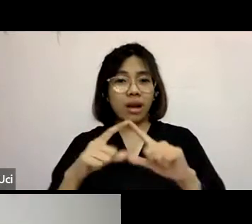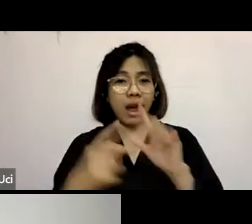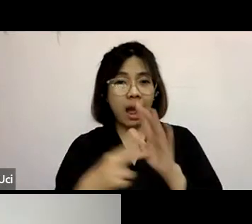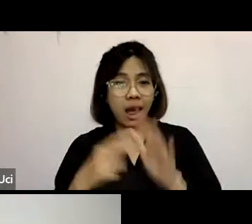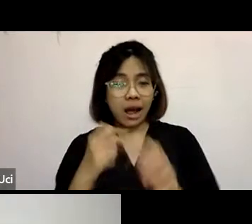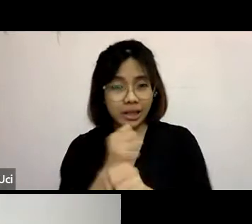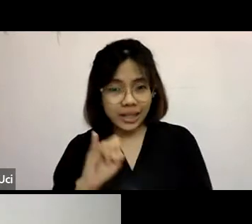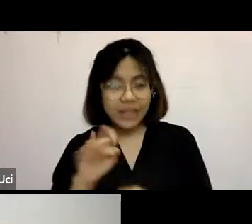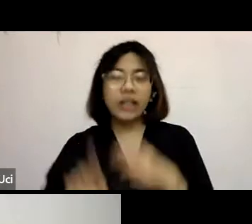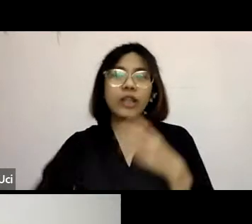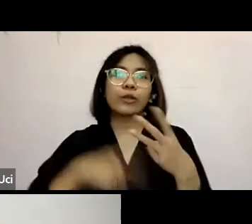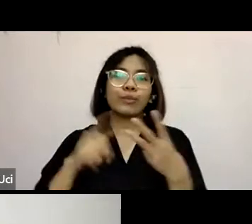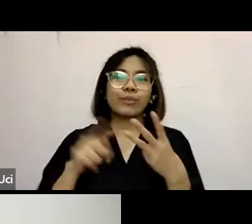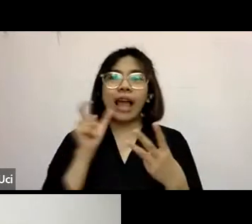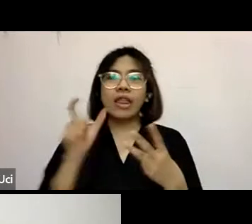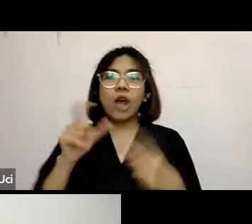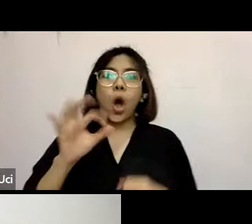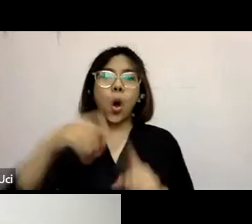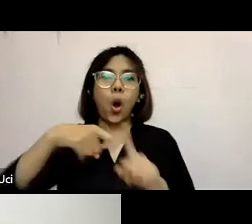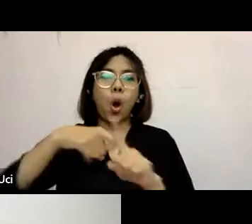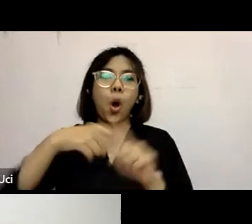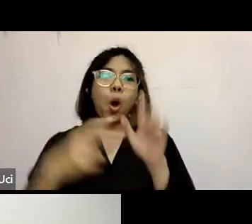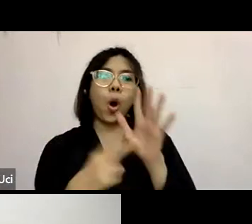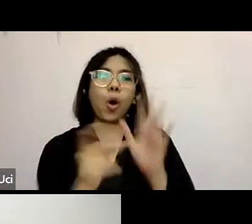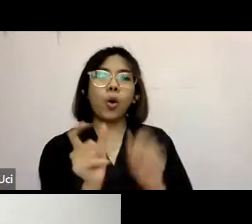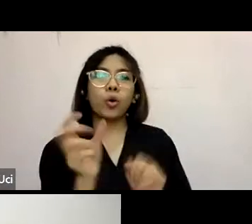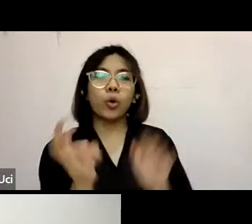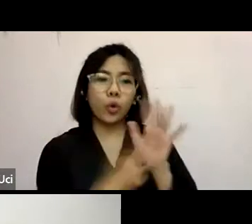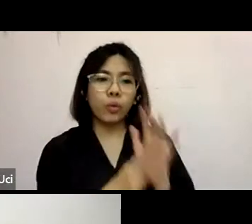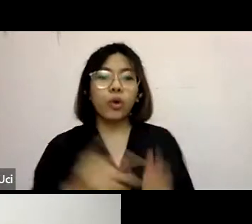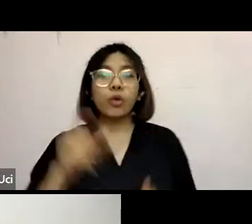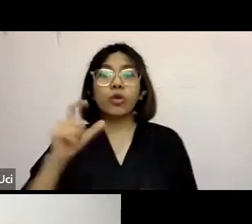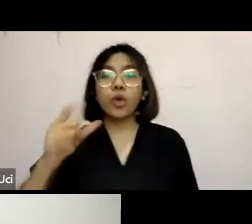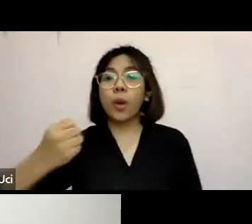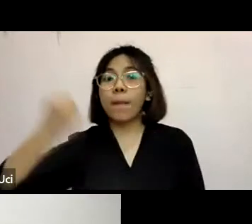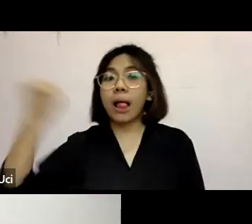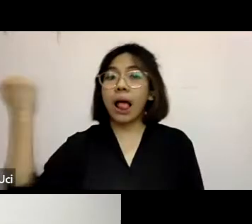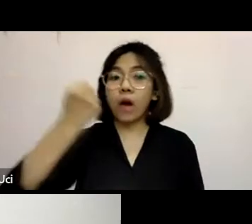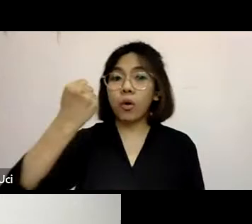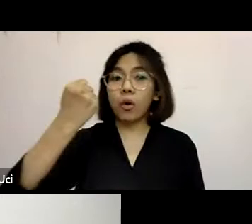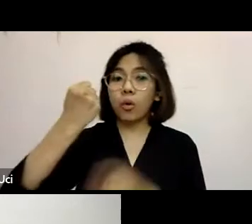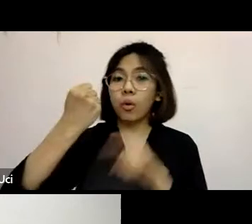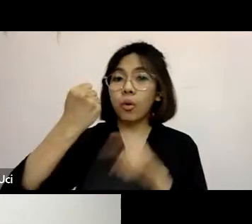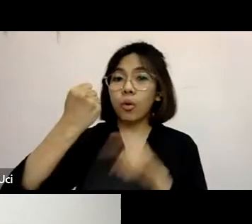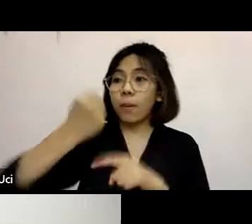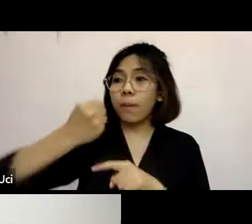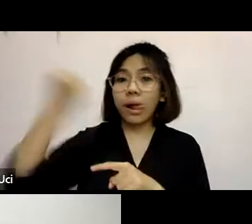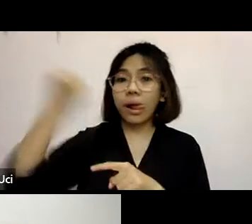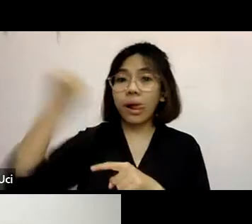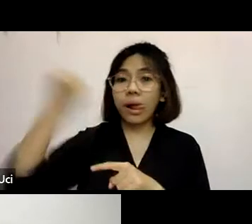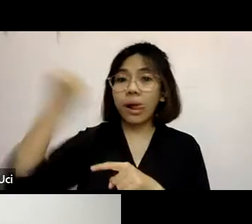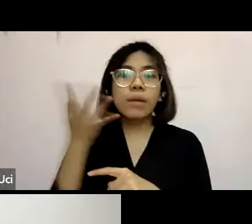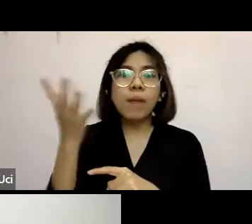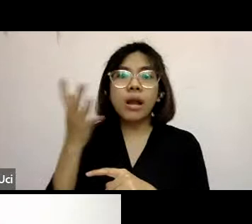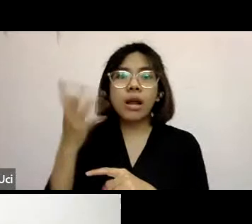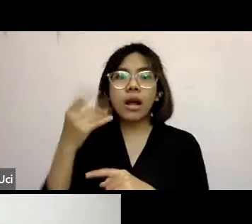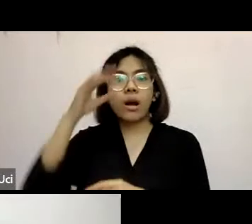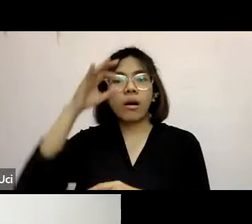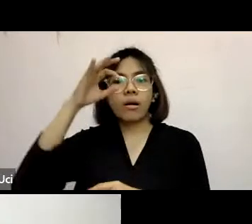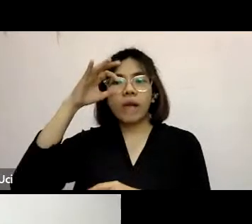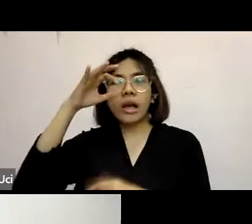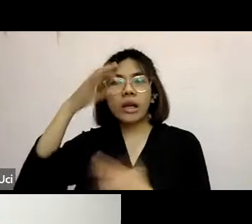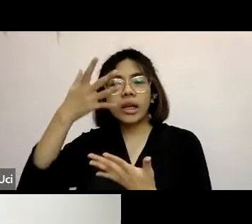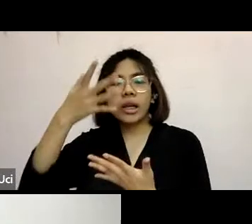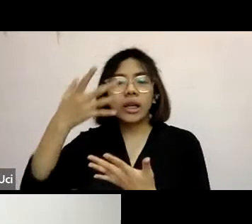apa namanya ketika pelaku yang berasal dari institusi tertentu itu melakukan dugaan tindak kejahatan nah